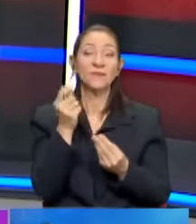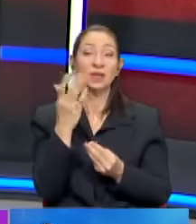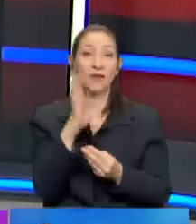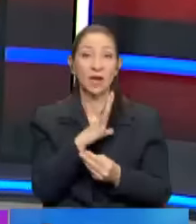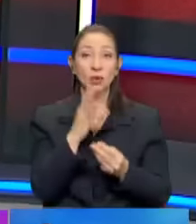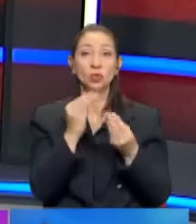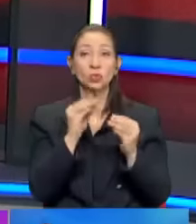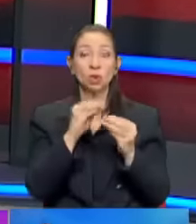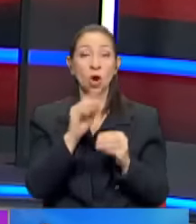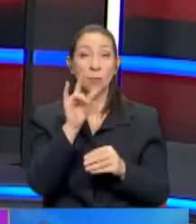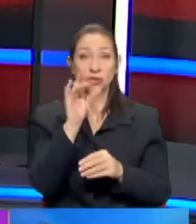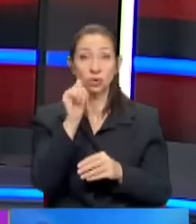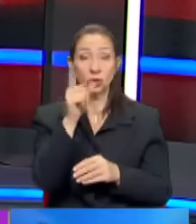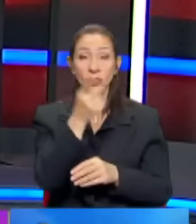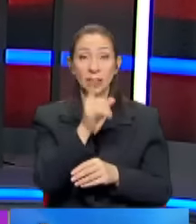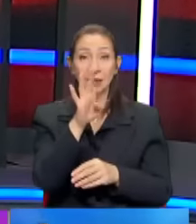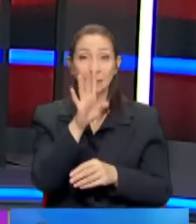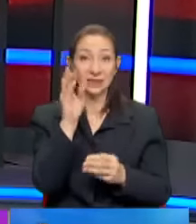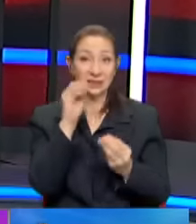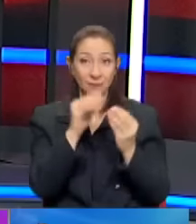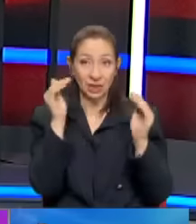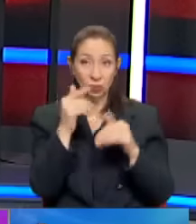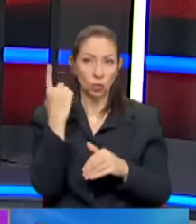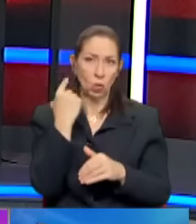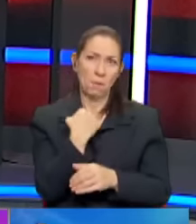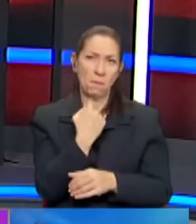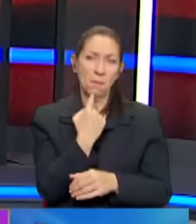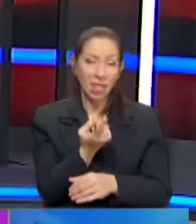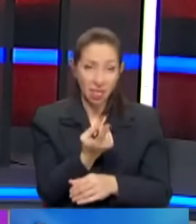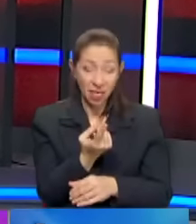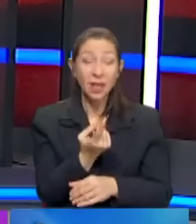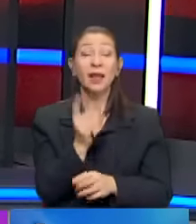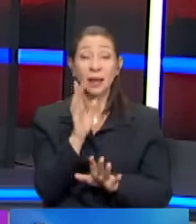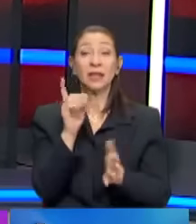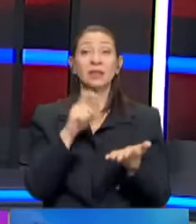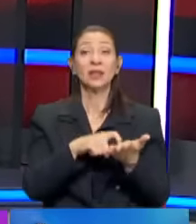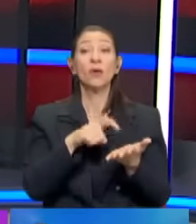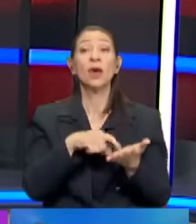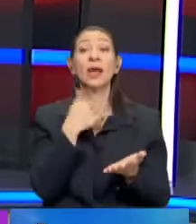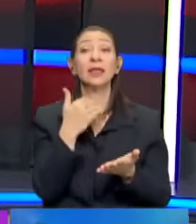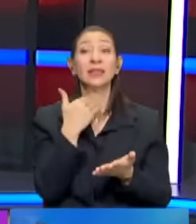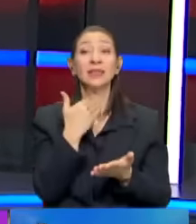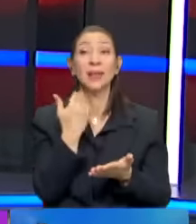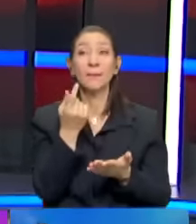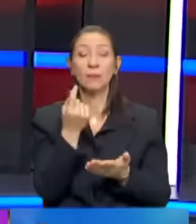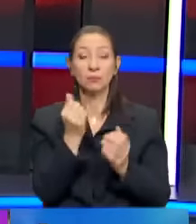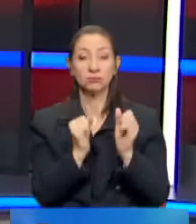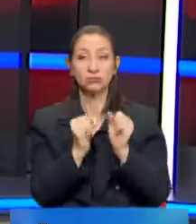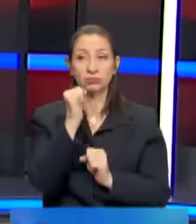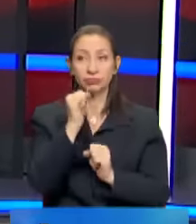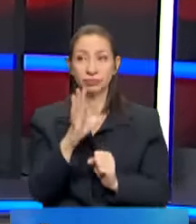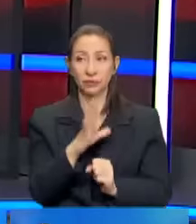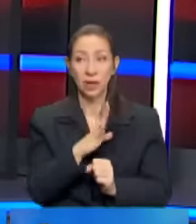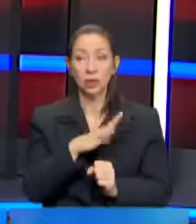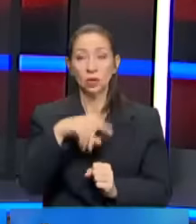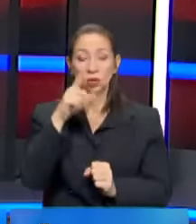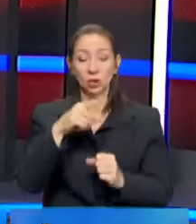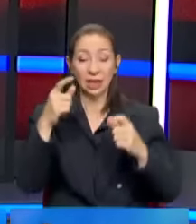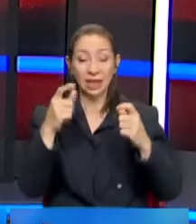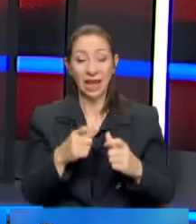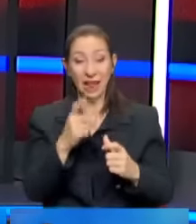var yumurtaya 15 günde % 45 zam geldiğini Dün sizlerle paylaşmıştık Tavuk etinde de bir fiyat artışı var ve günün